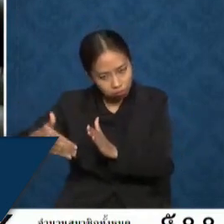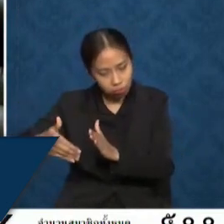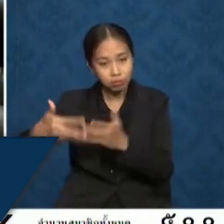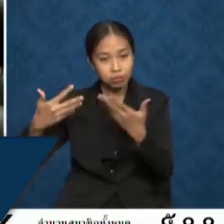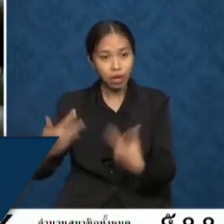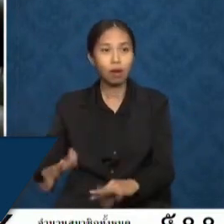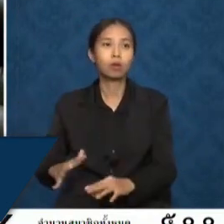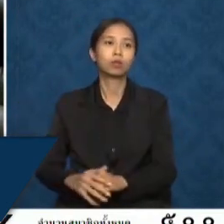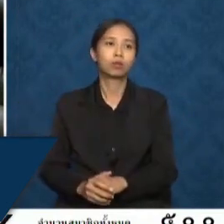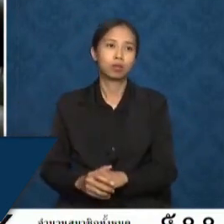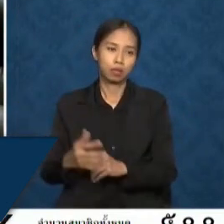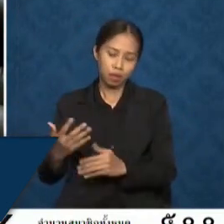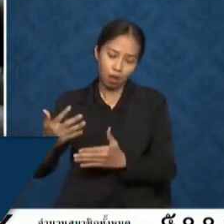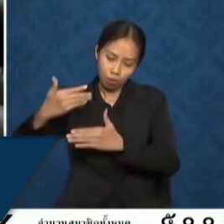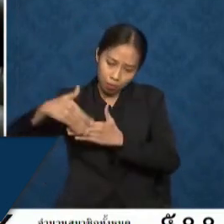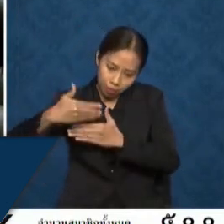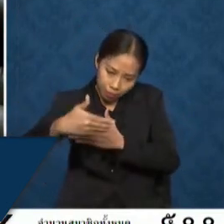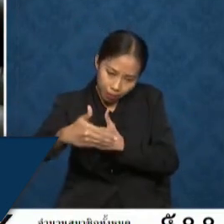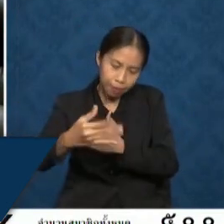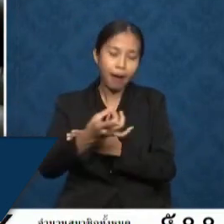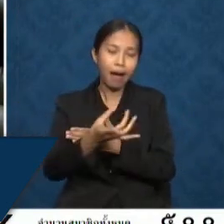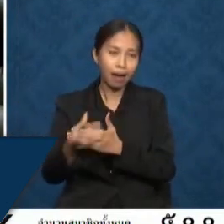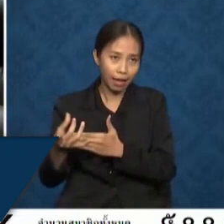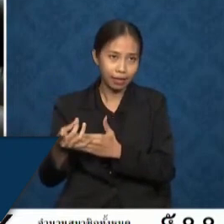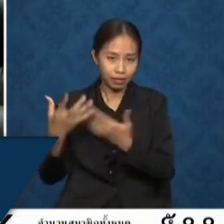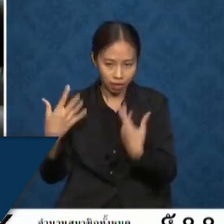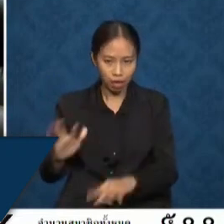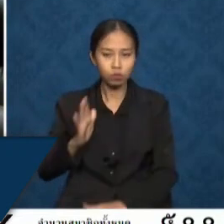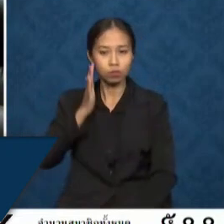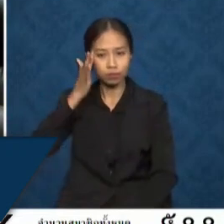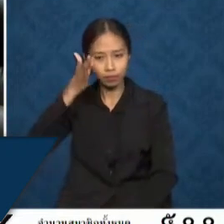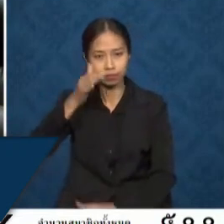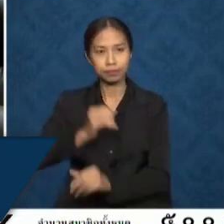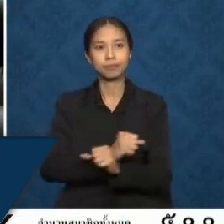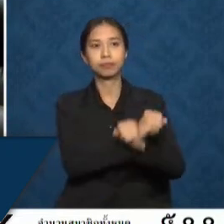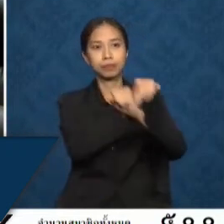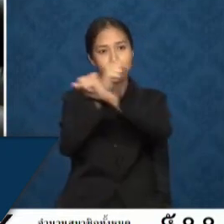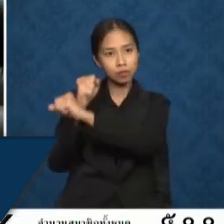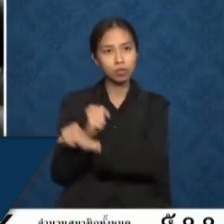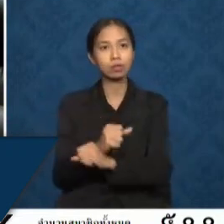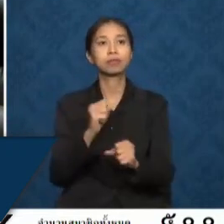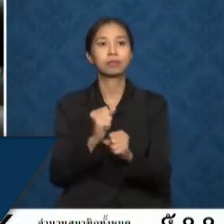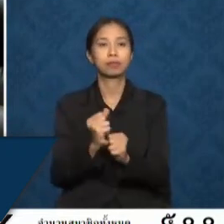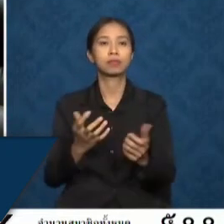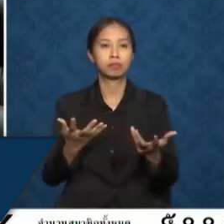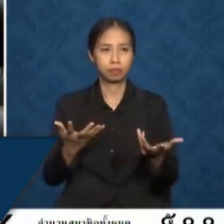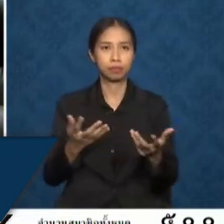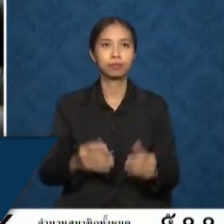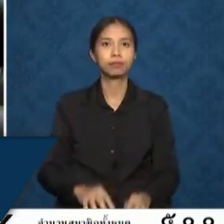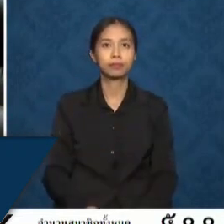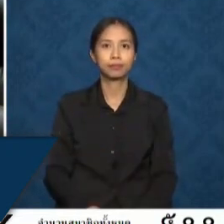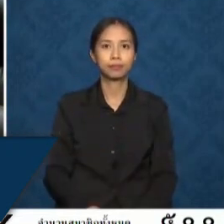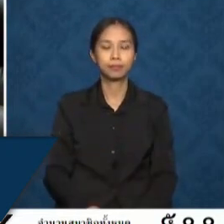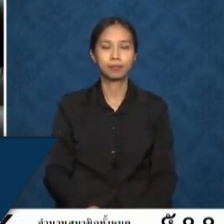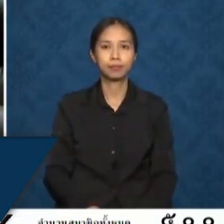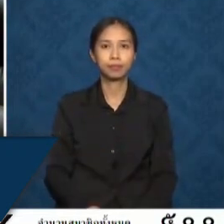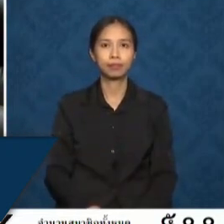และหงจะเหตุการณเกิดอะไรขึ้นและเราจะป้องกัน เหตุการณทเกิดขั้นได้อย่างไร